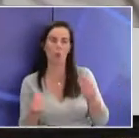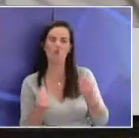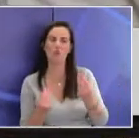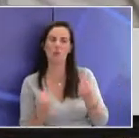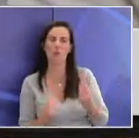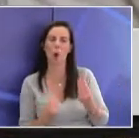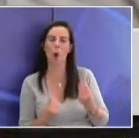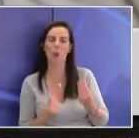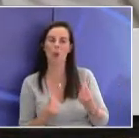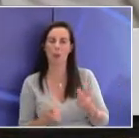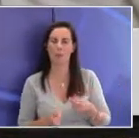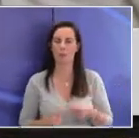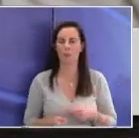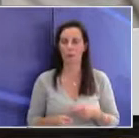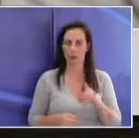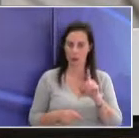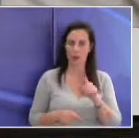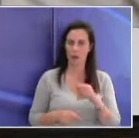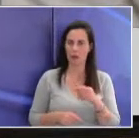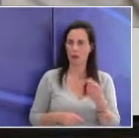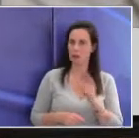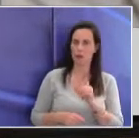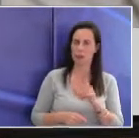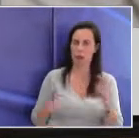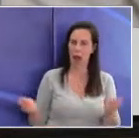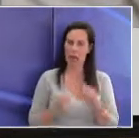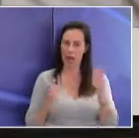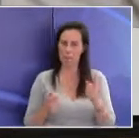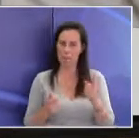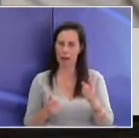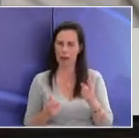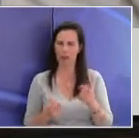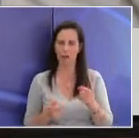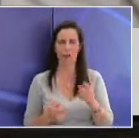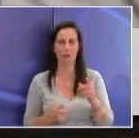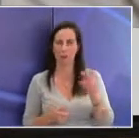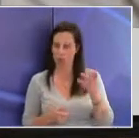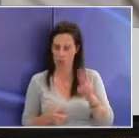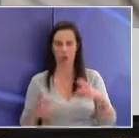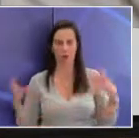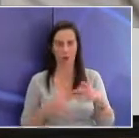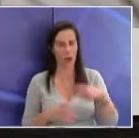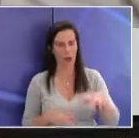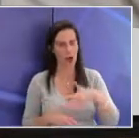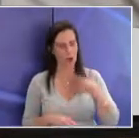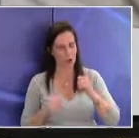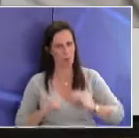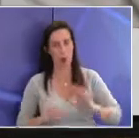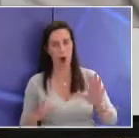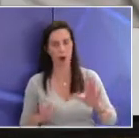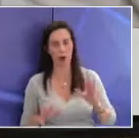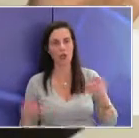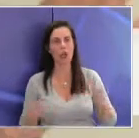יש לו חושים טובים. אבי גבאי צדק, לא, עכשיו קצת זה. הקמפיין הזה שמתרכז באיש אחד, יש הרי מפלגה, אתם מרגישים עם זה נוח.